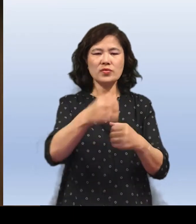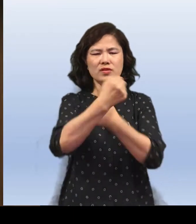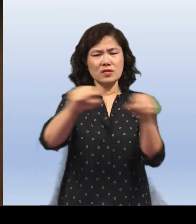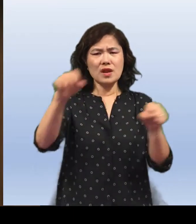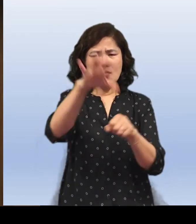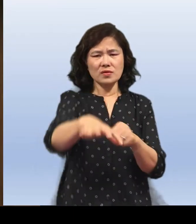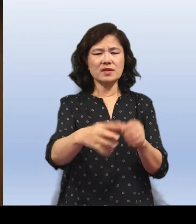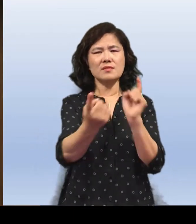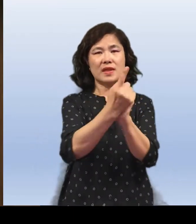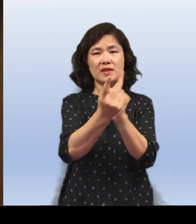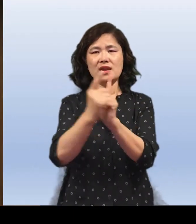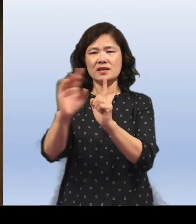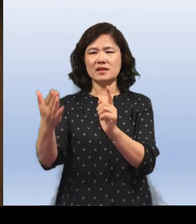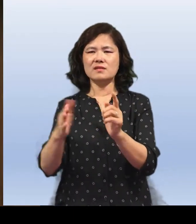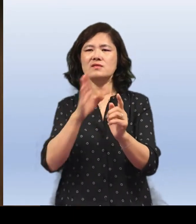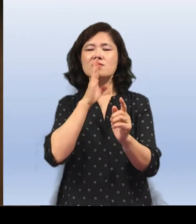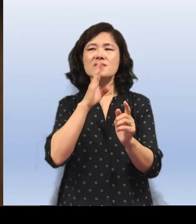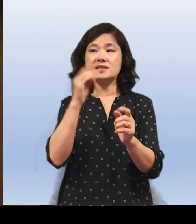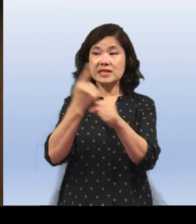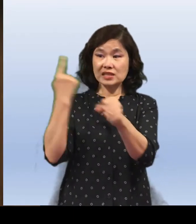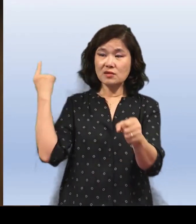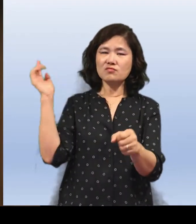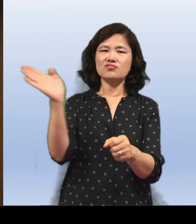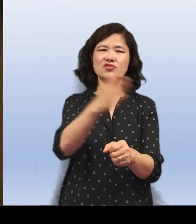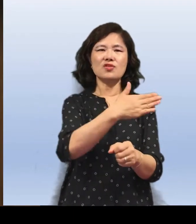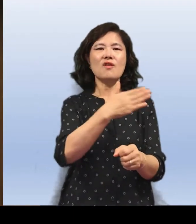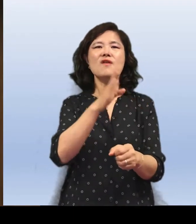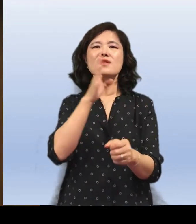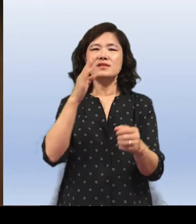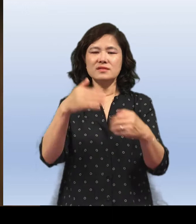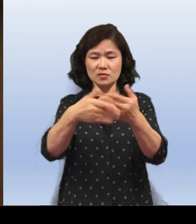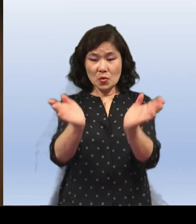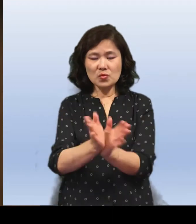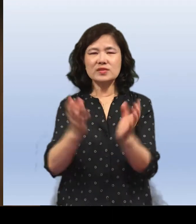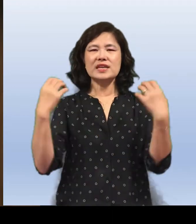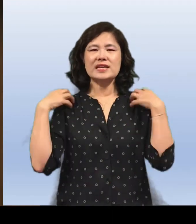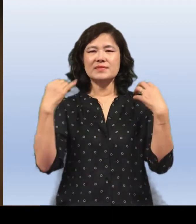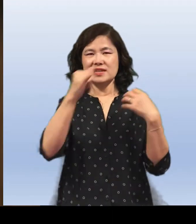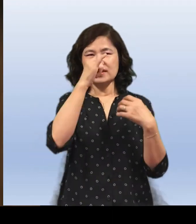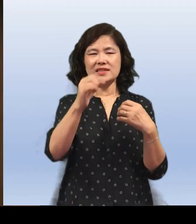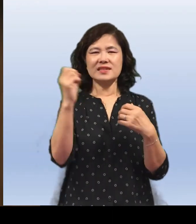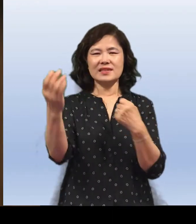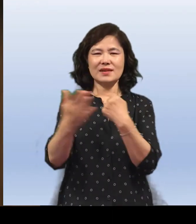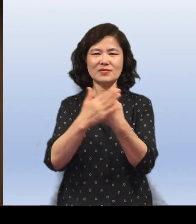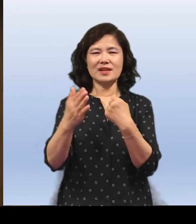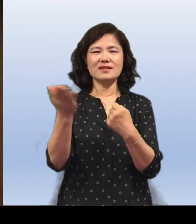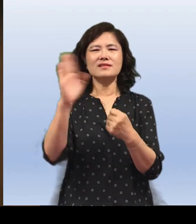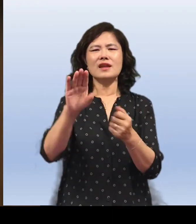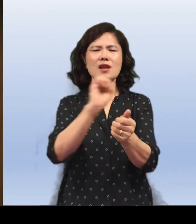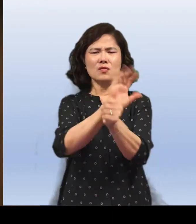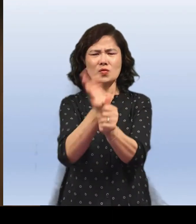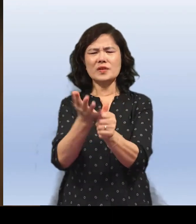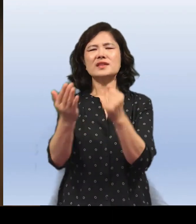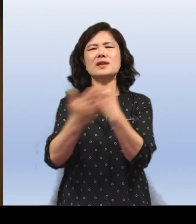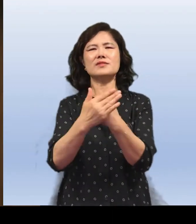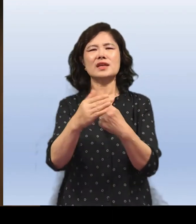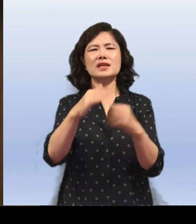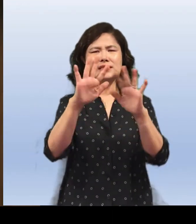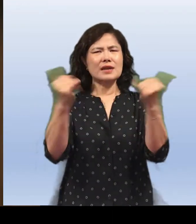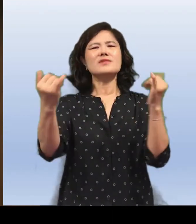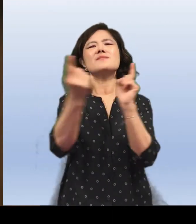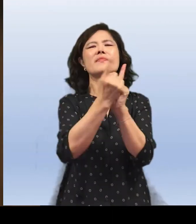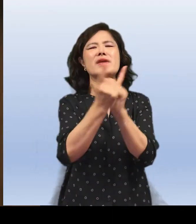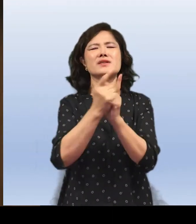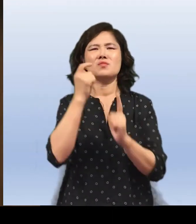있었습니다. 사실 제가 이제 교구를 작년부터 담당을 했었는데, 제가 교구를 담당하자마자 코비드 사태가 터지면서 사실은 교구에